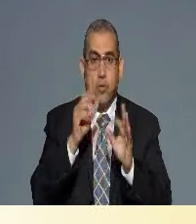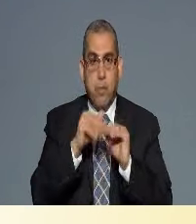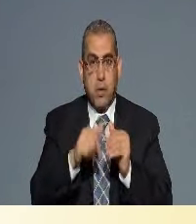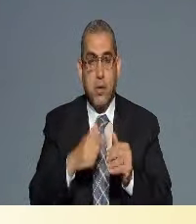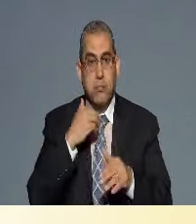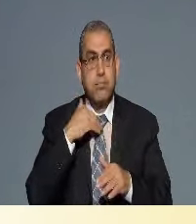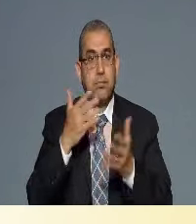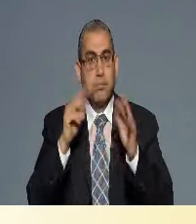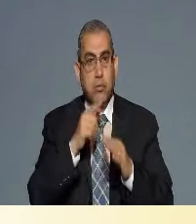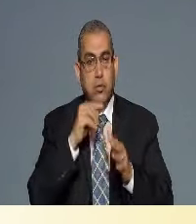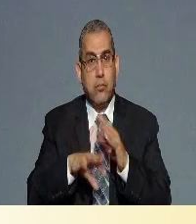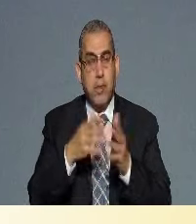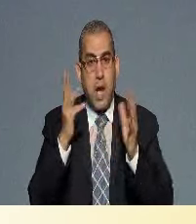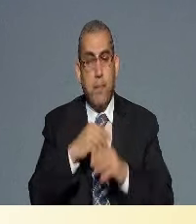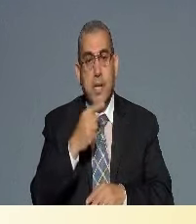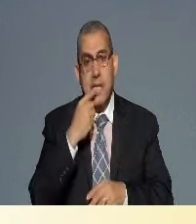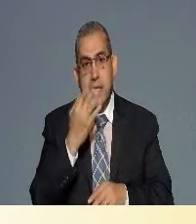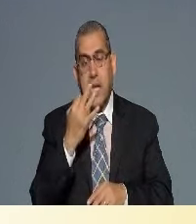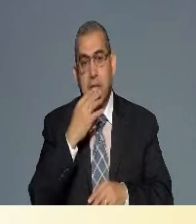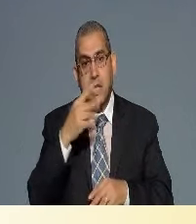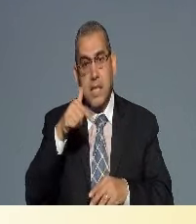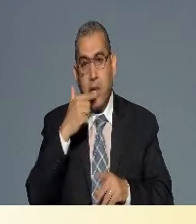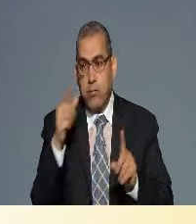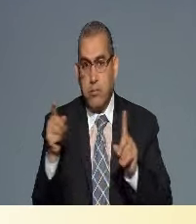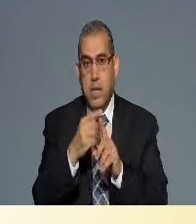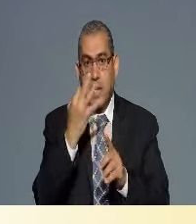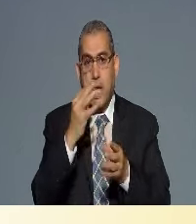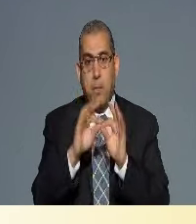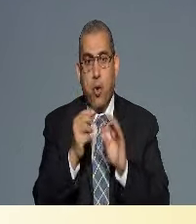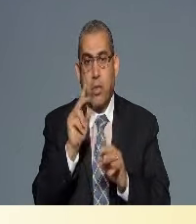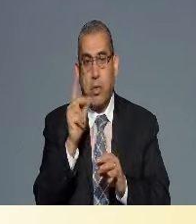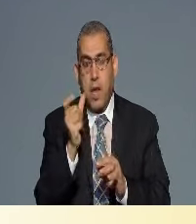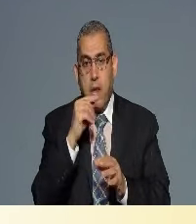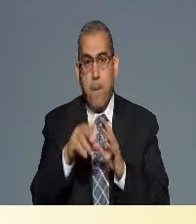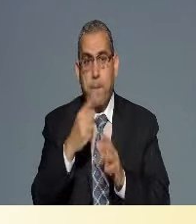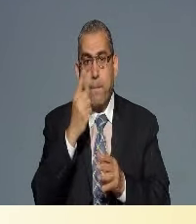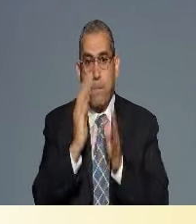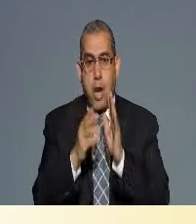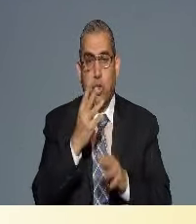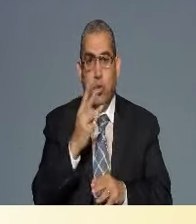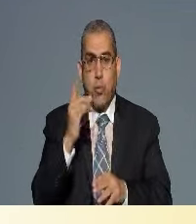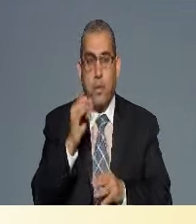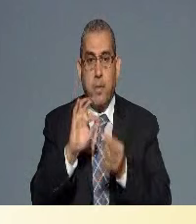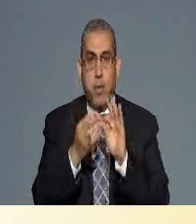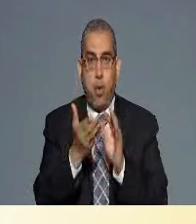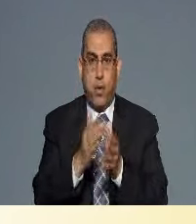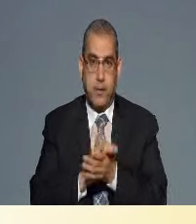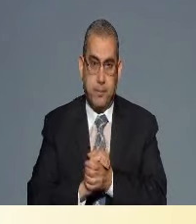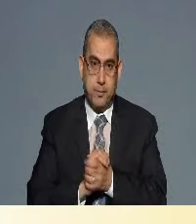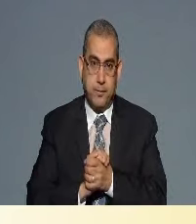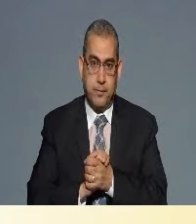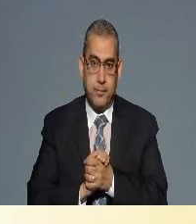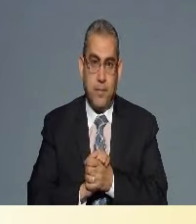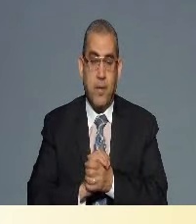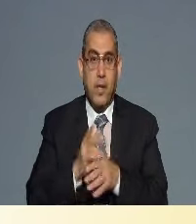حضرتك انتاج خلال 3-6 اعوام 3 مليون طن، مليار 350 مليون. نجح